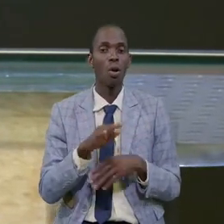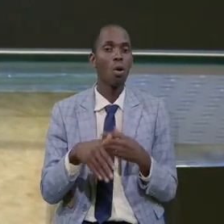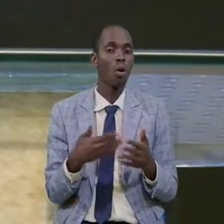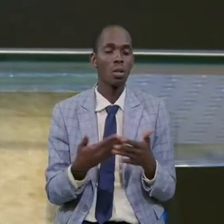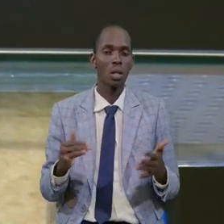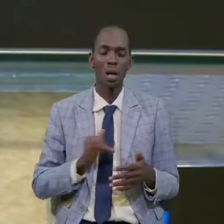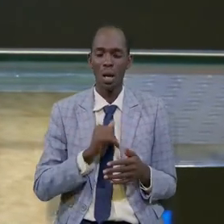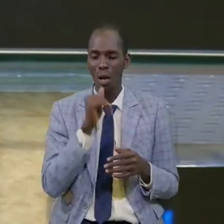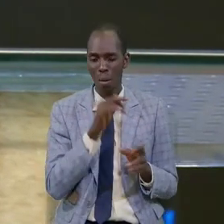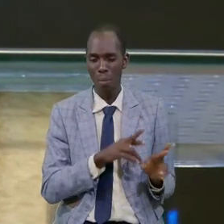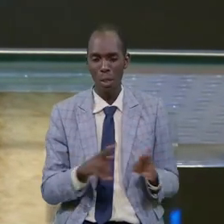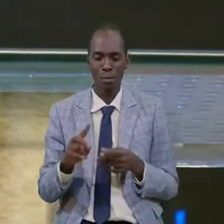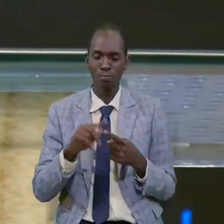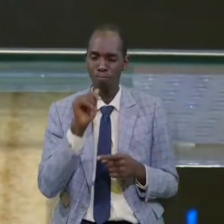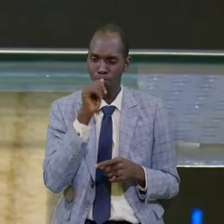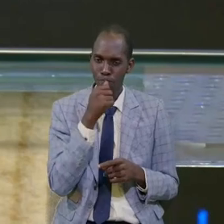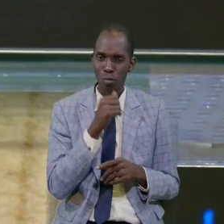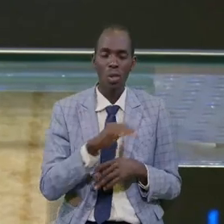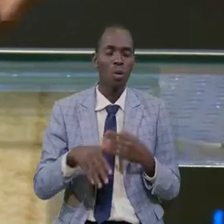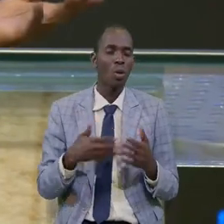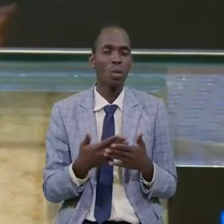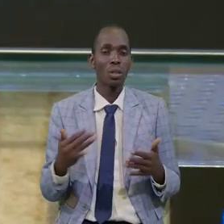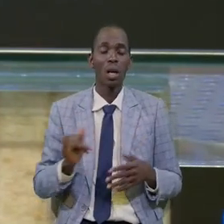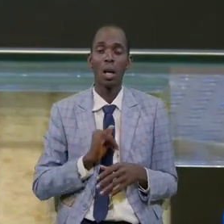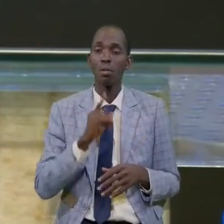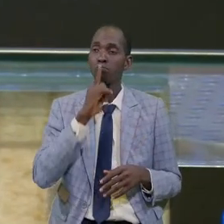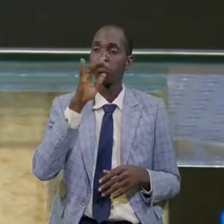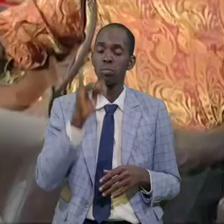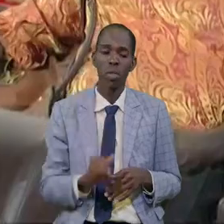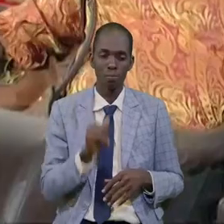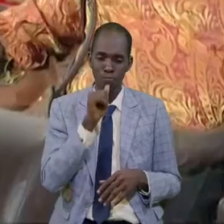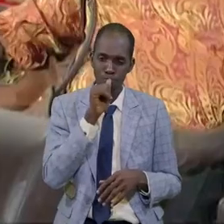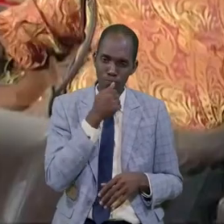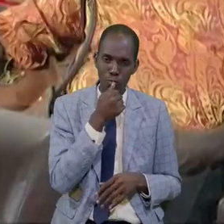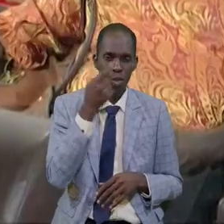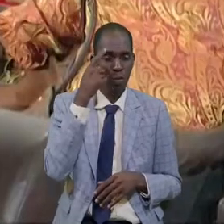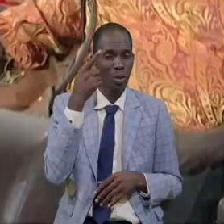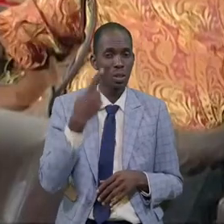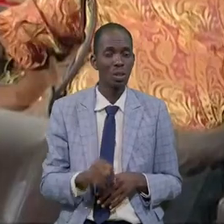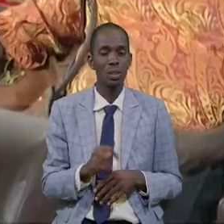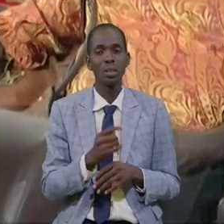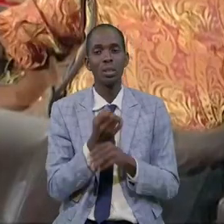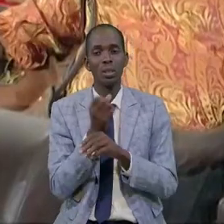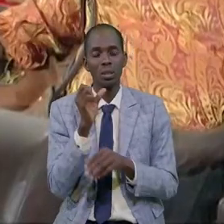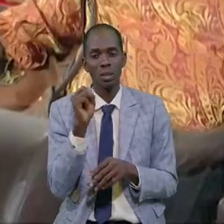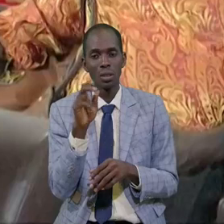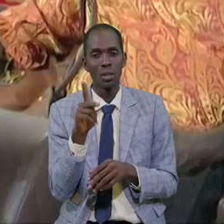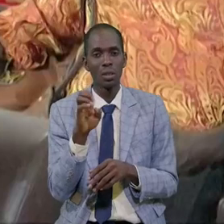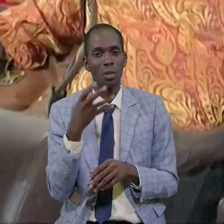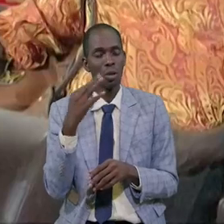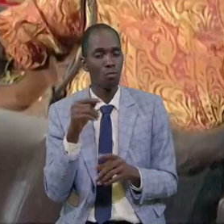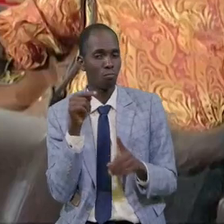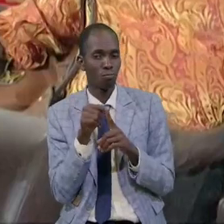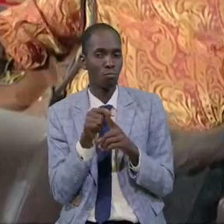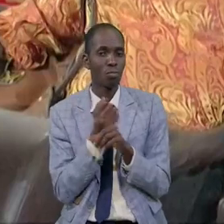suis prêt à tout supporter, je suis tout prêt à tout faire. Je supporte tout pour à cause des élus, afin qu'eux